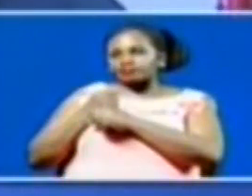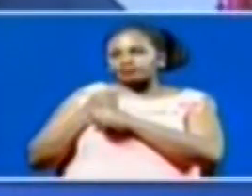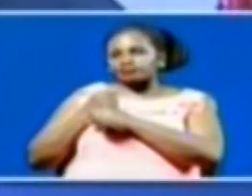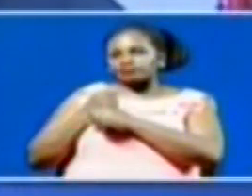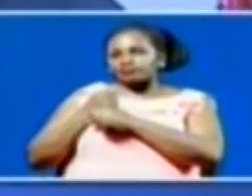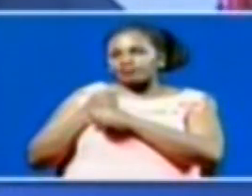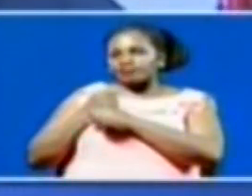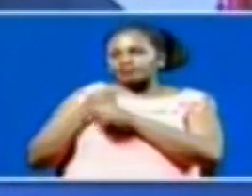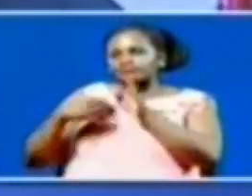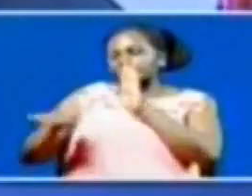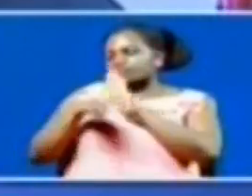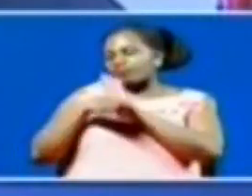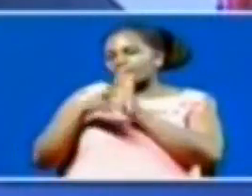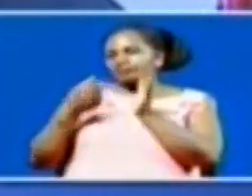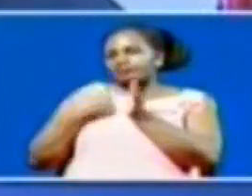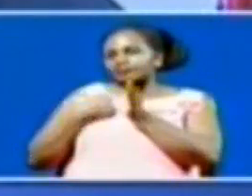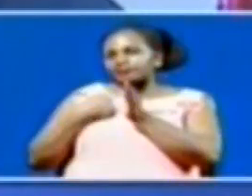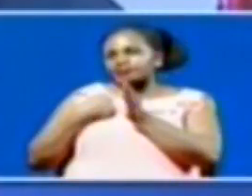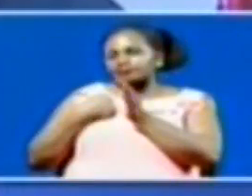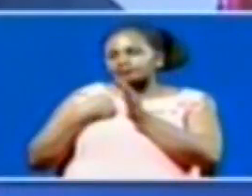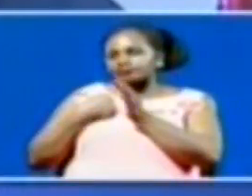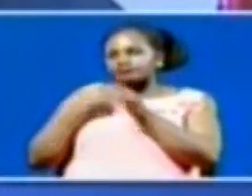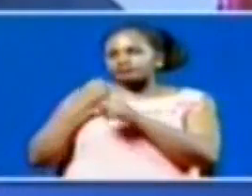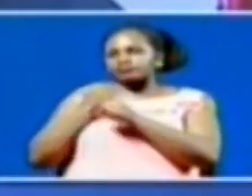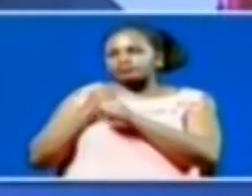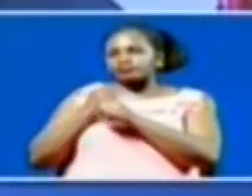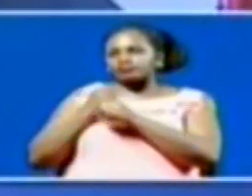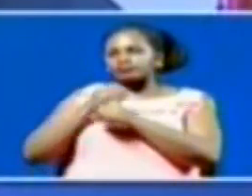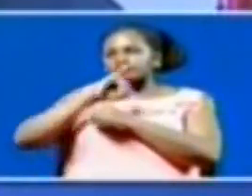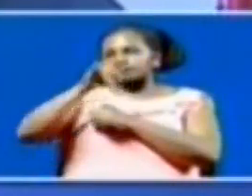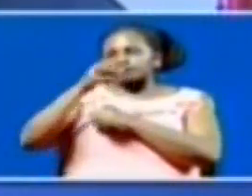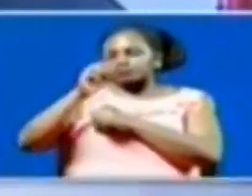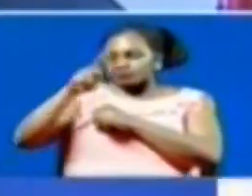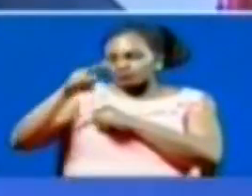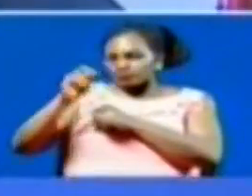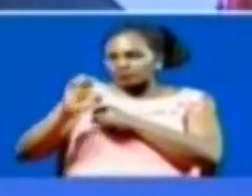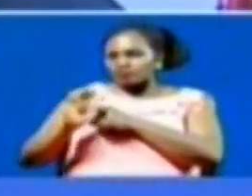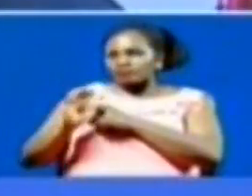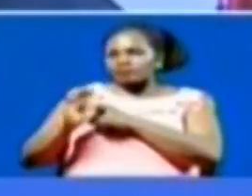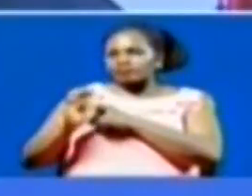to chase me away. He has also done that to Josephine.